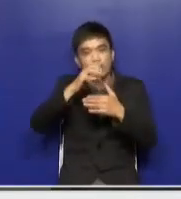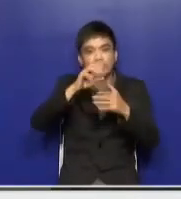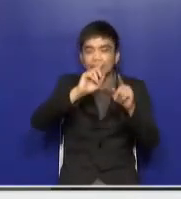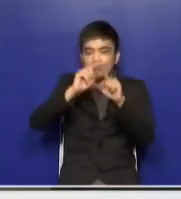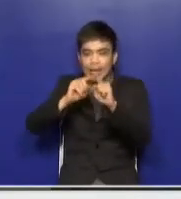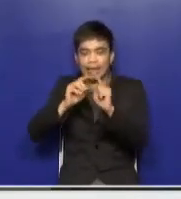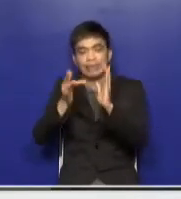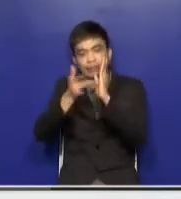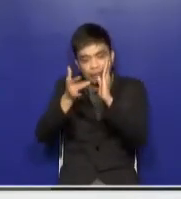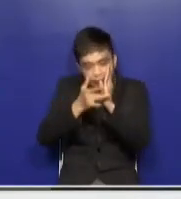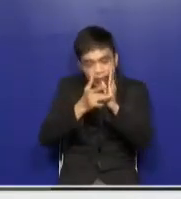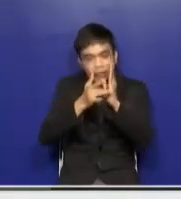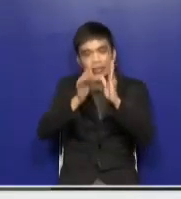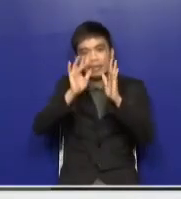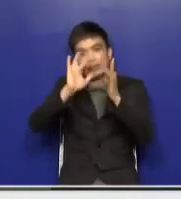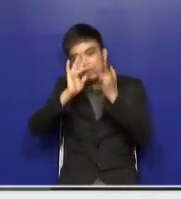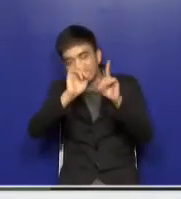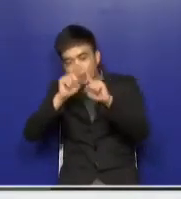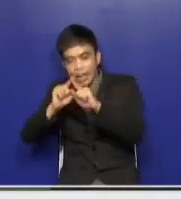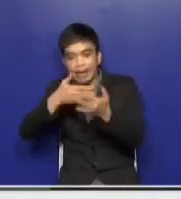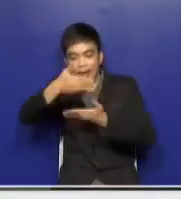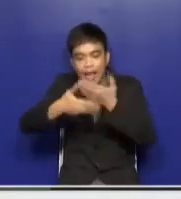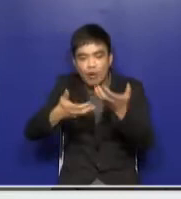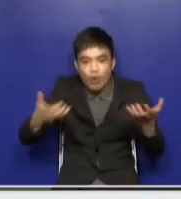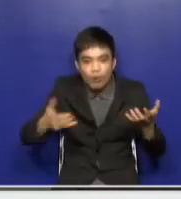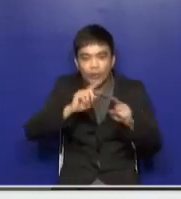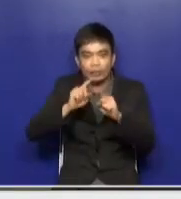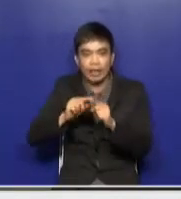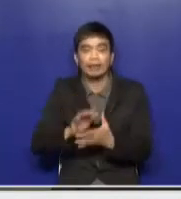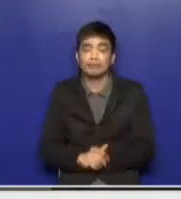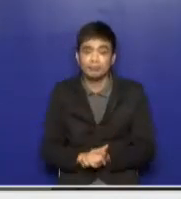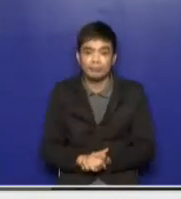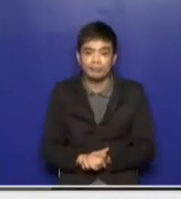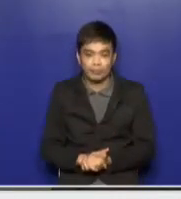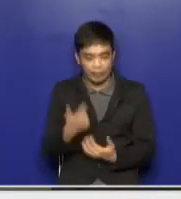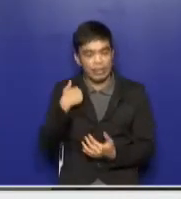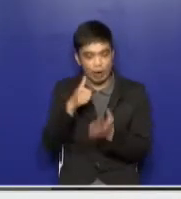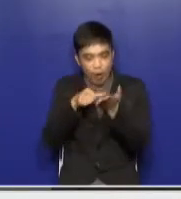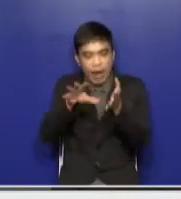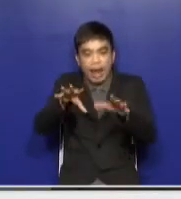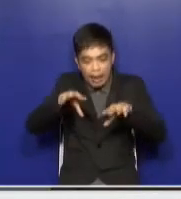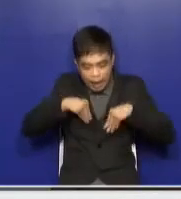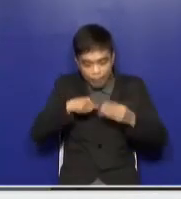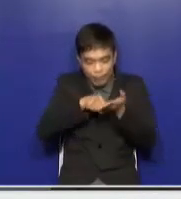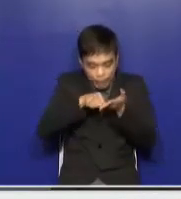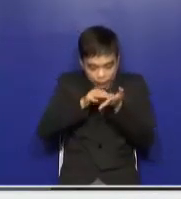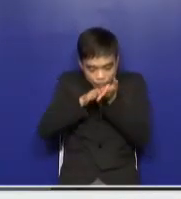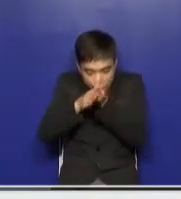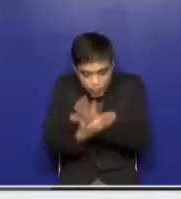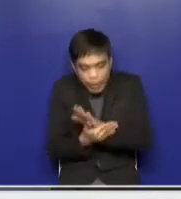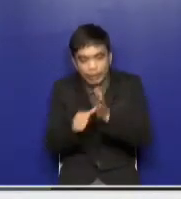รื่องของเศรษฐกิจดิจิทัลพวกนี้นะครับก็เดี๋ยวเขาจะขอรับไปแล้วก็ไปปรับ ผลักดันต่อในการทำงานนะครับเพราะว่